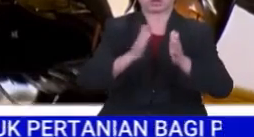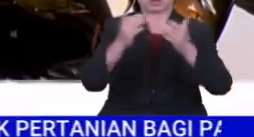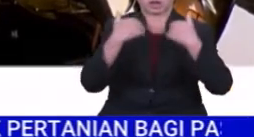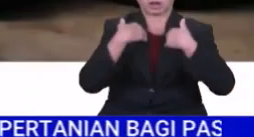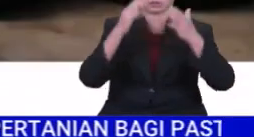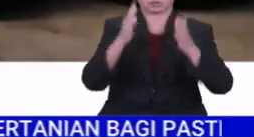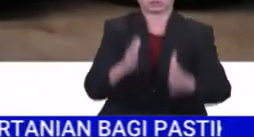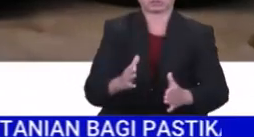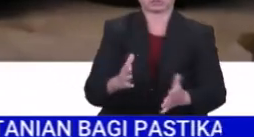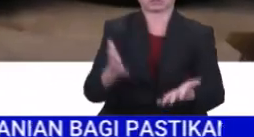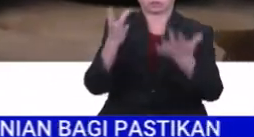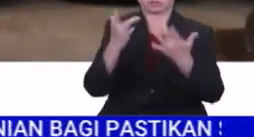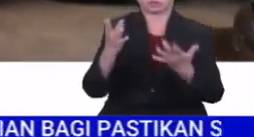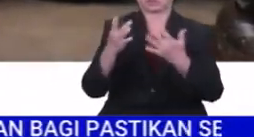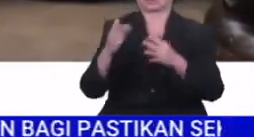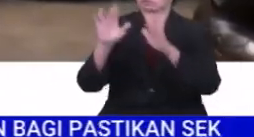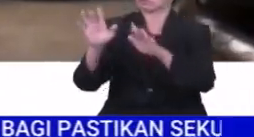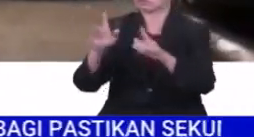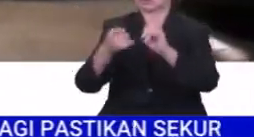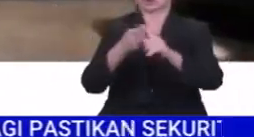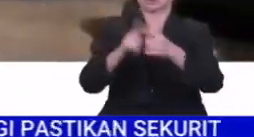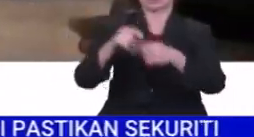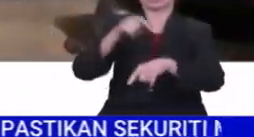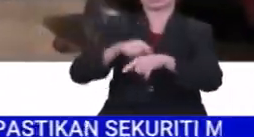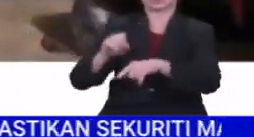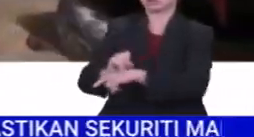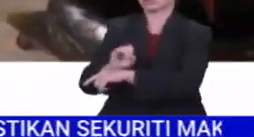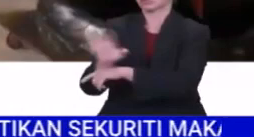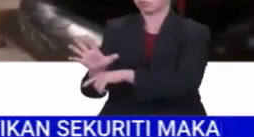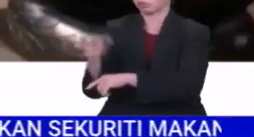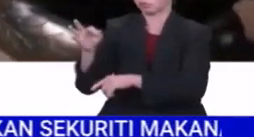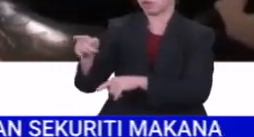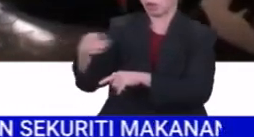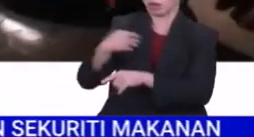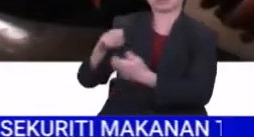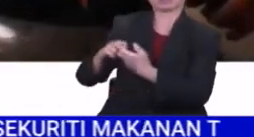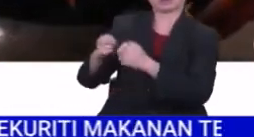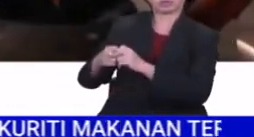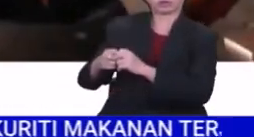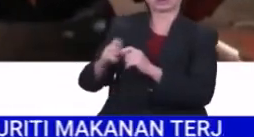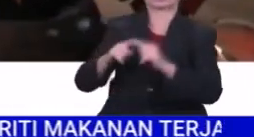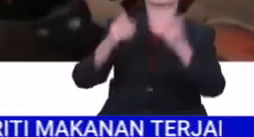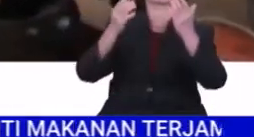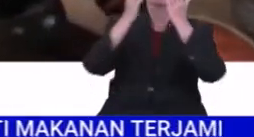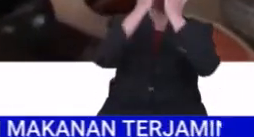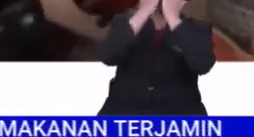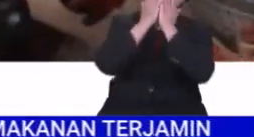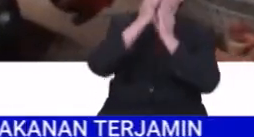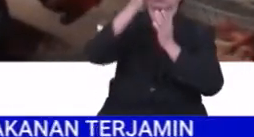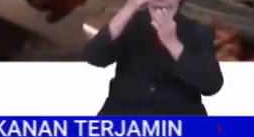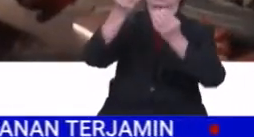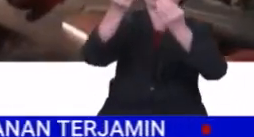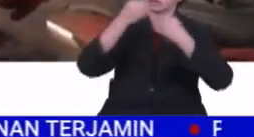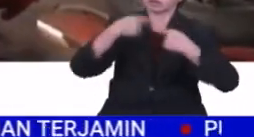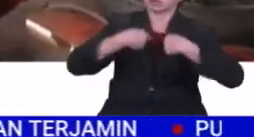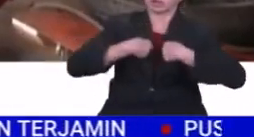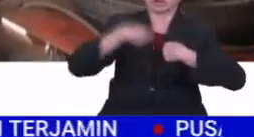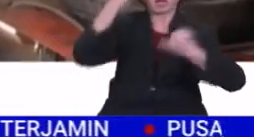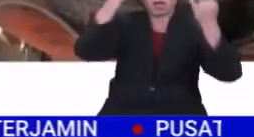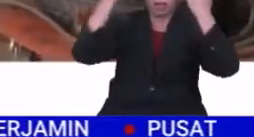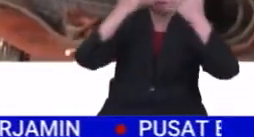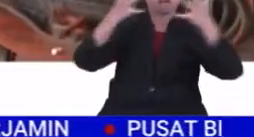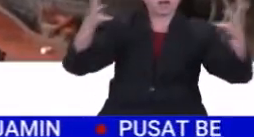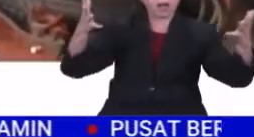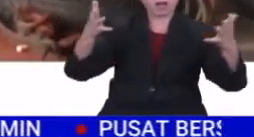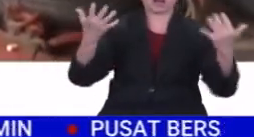sebagian kita ke Cianjur Tolong kawan gitu masih komit jadi masalah tapi alhamdulillah lah Tuhan anugrahkan saya bener-bener macam ini